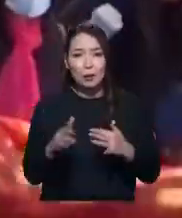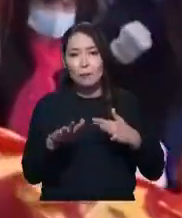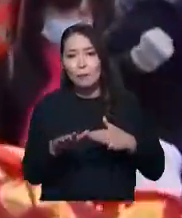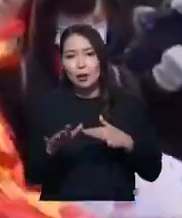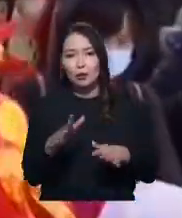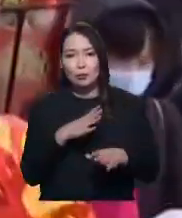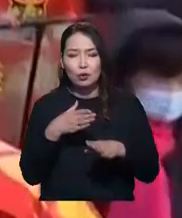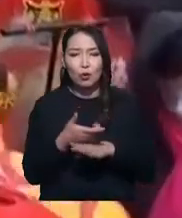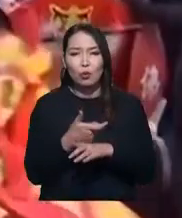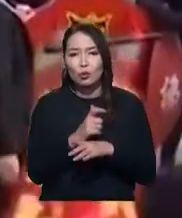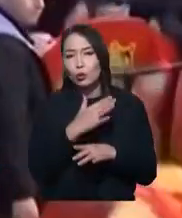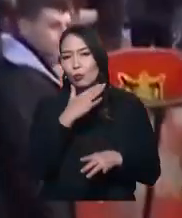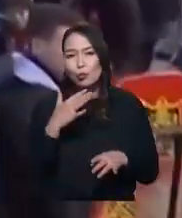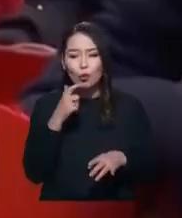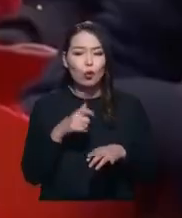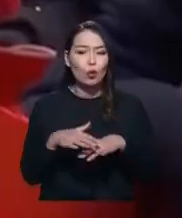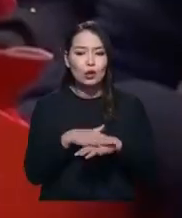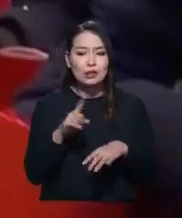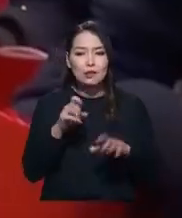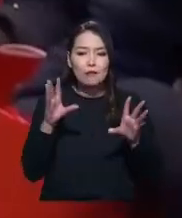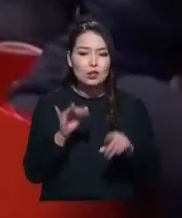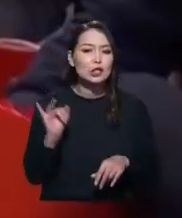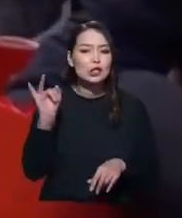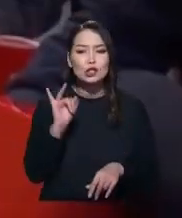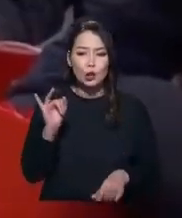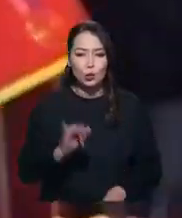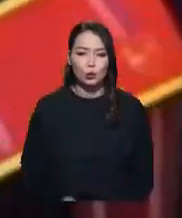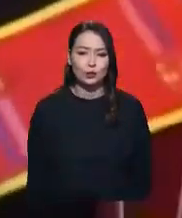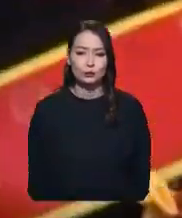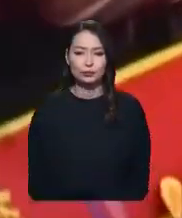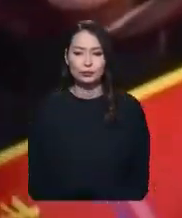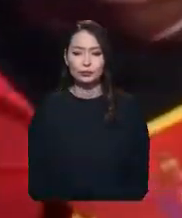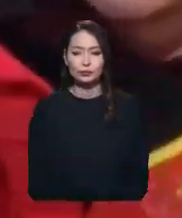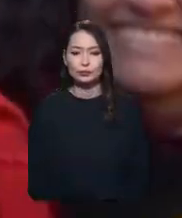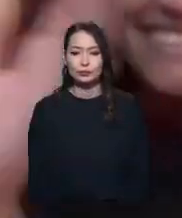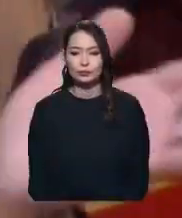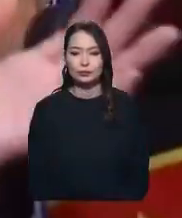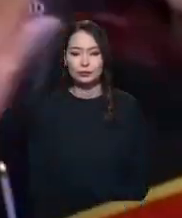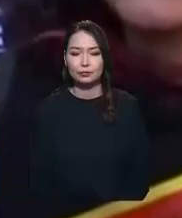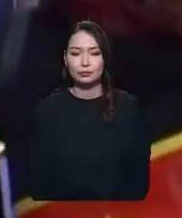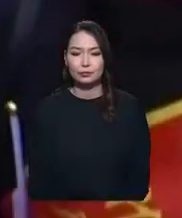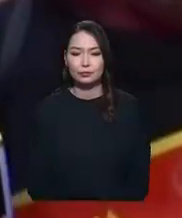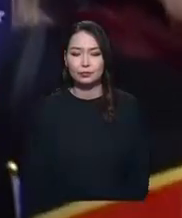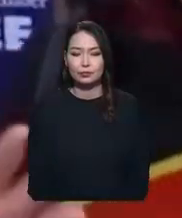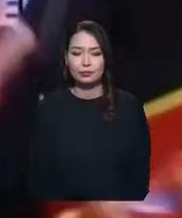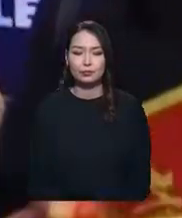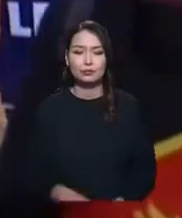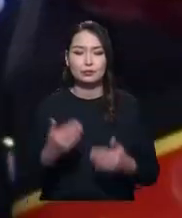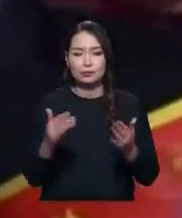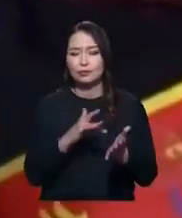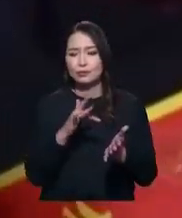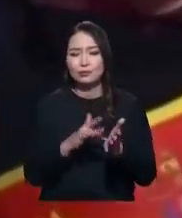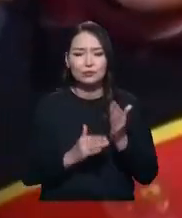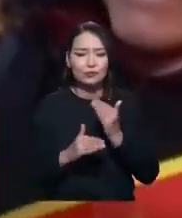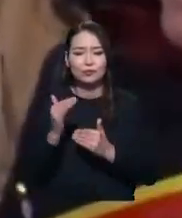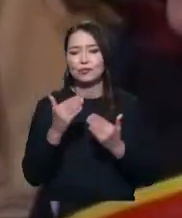посетила наибольшее количество людей за всю его историю лучшее место в городе лучшее